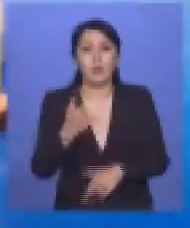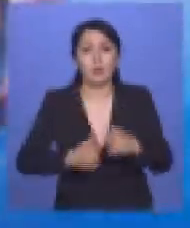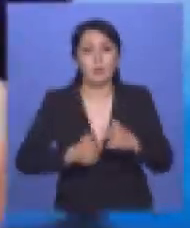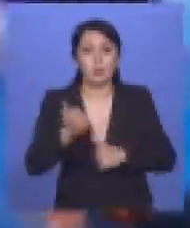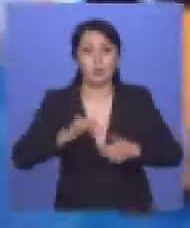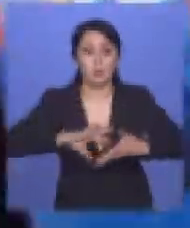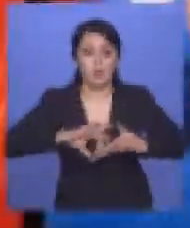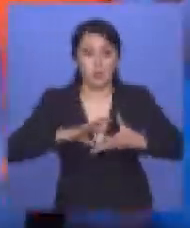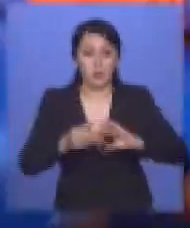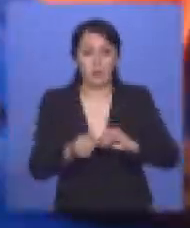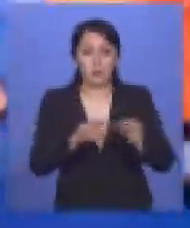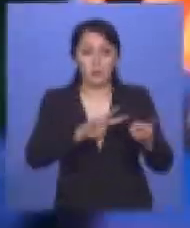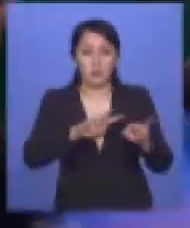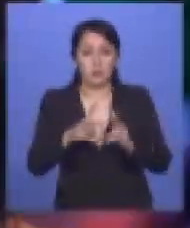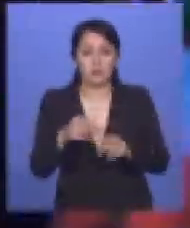через